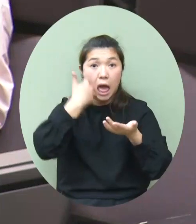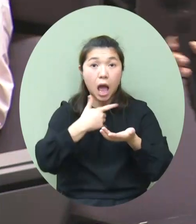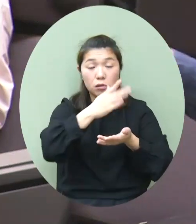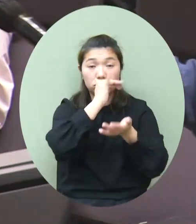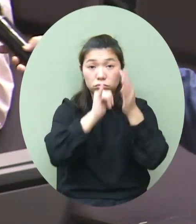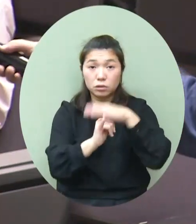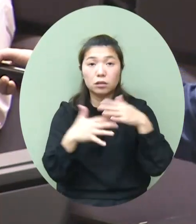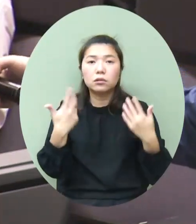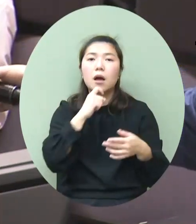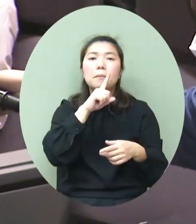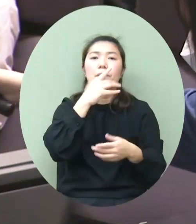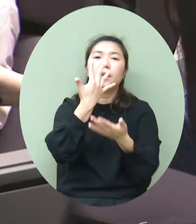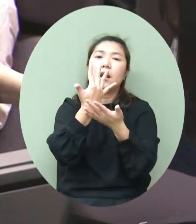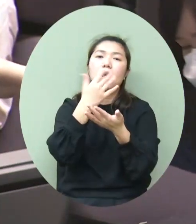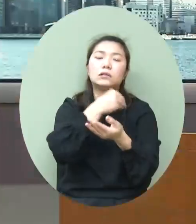问这些